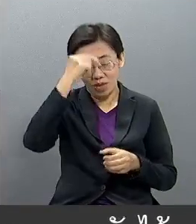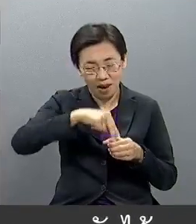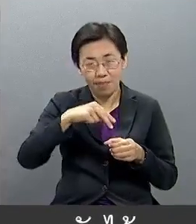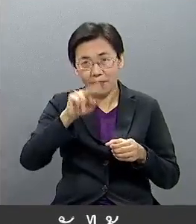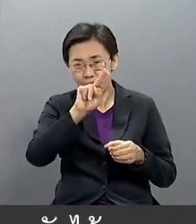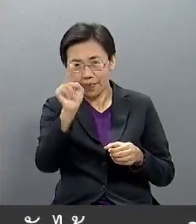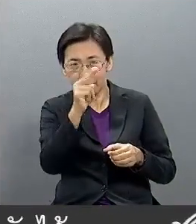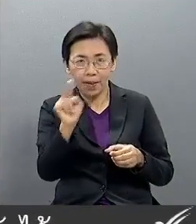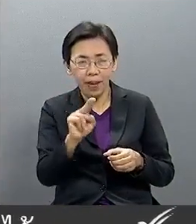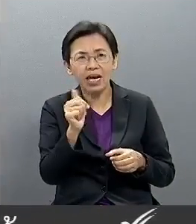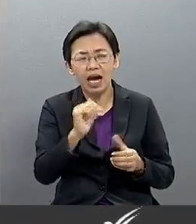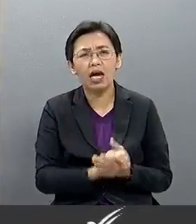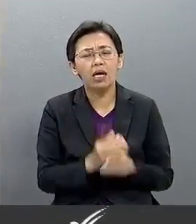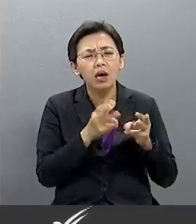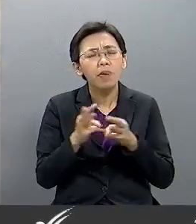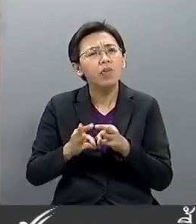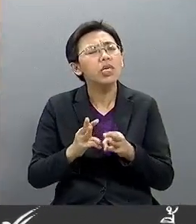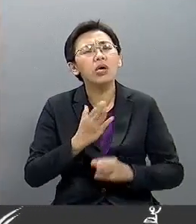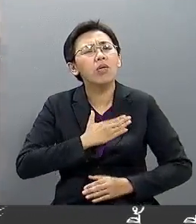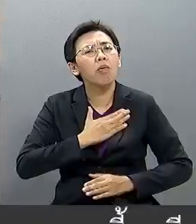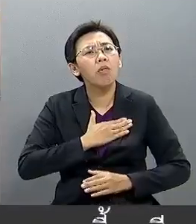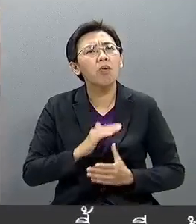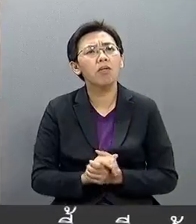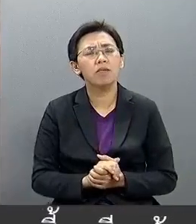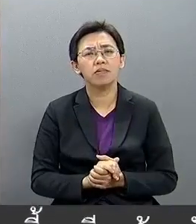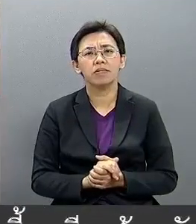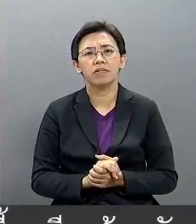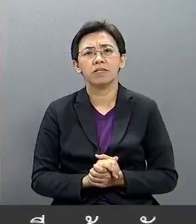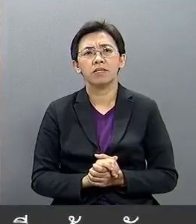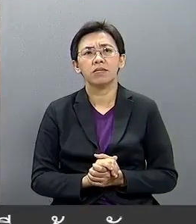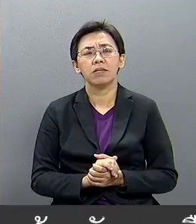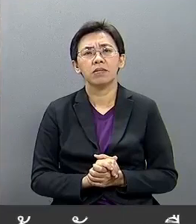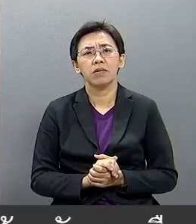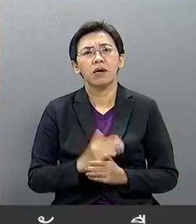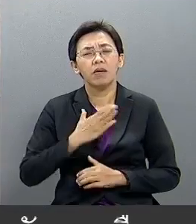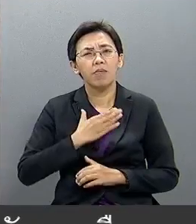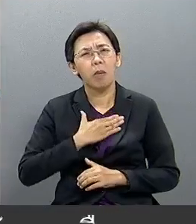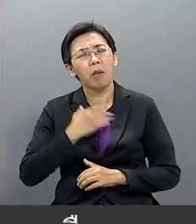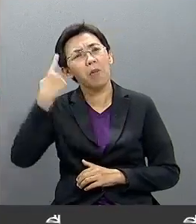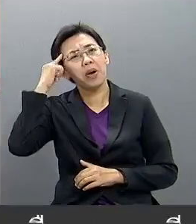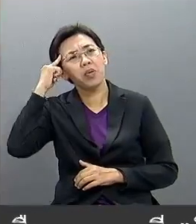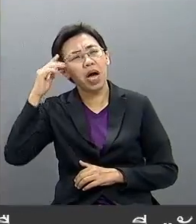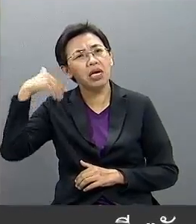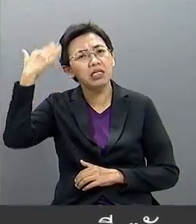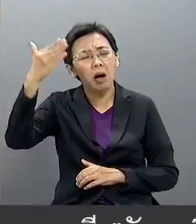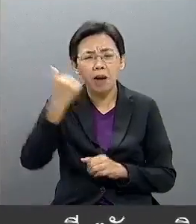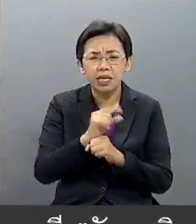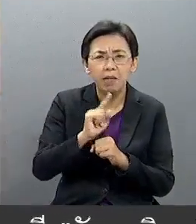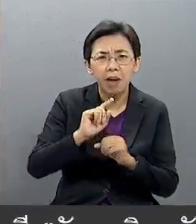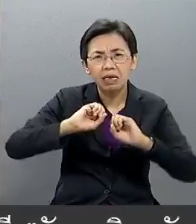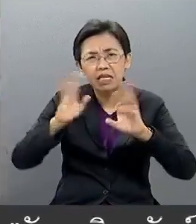คพวกนี้มันเป็นเทคนิคที่แบบต่อไปเทคนิคซึ่งผมคาดเดาไม่ออกว่ามันจะจบด้วยอะไรมันจะชัดเจนแค่ไหนไม่รู้แต่ผ